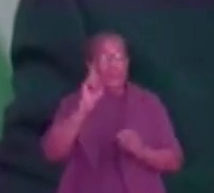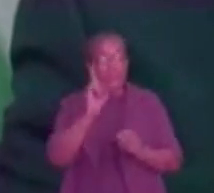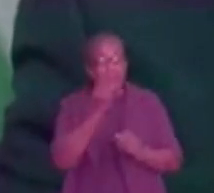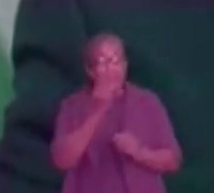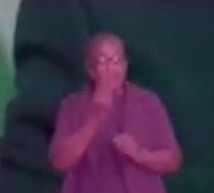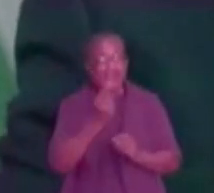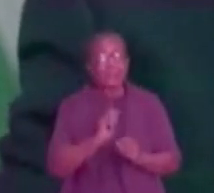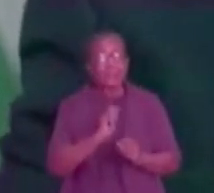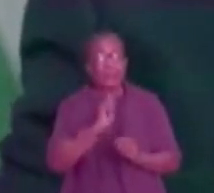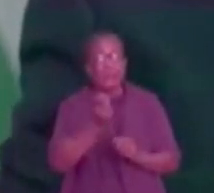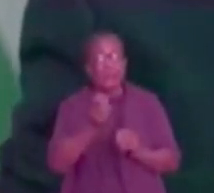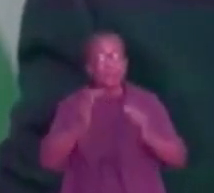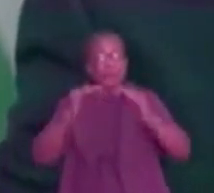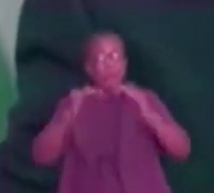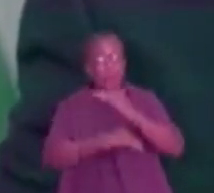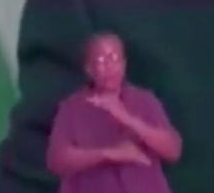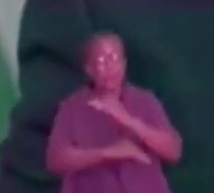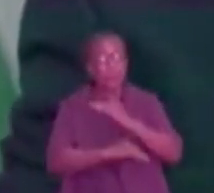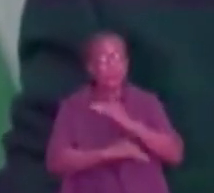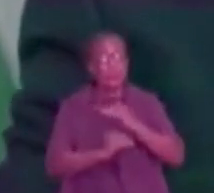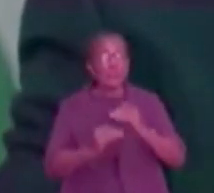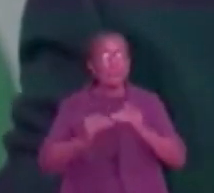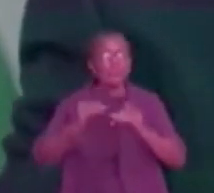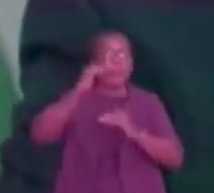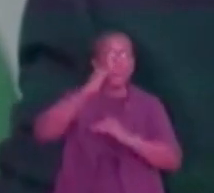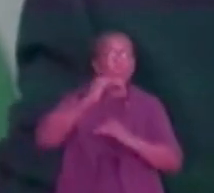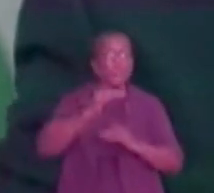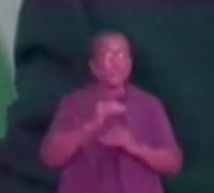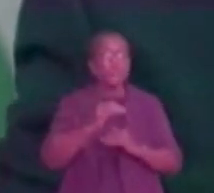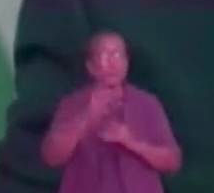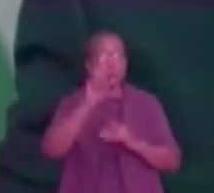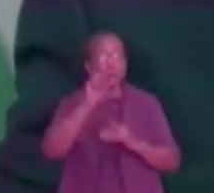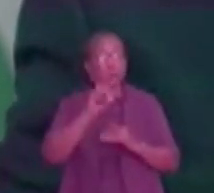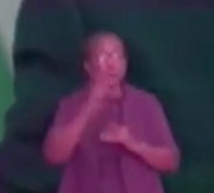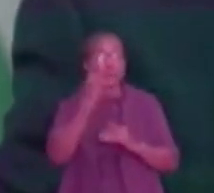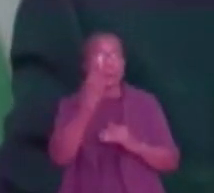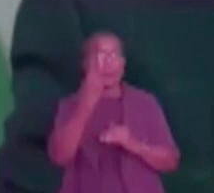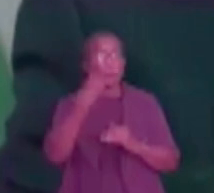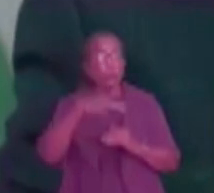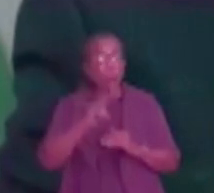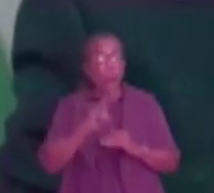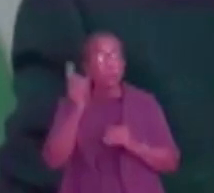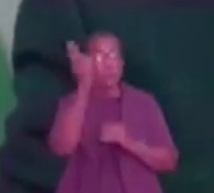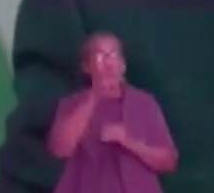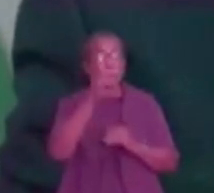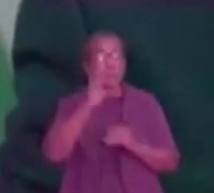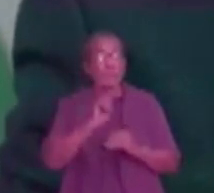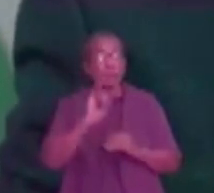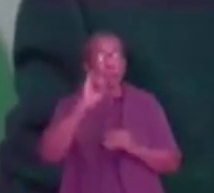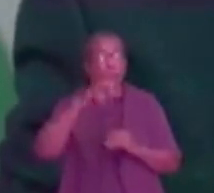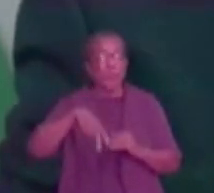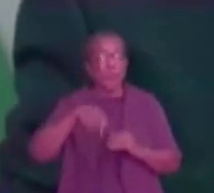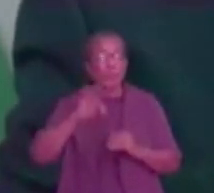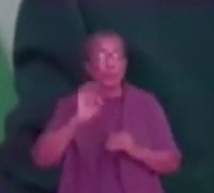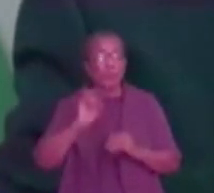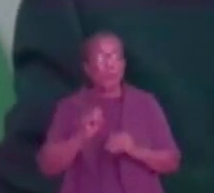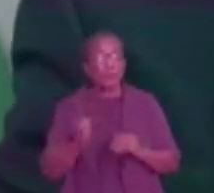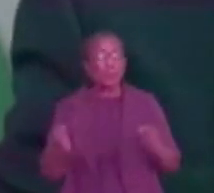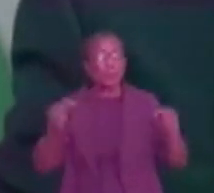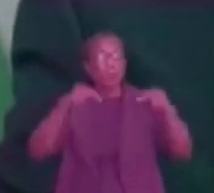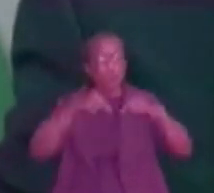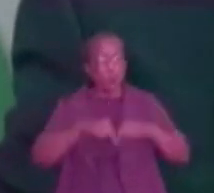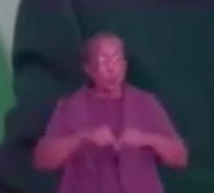eerste projecties voor de inflatie voor dit jaar waren boven de 20%, 21%. Toen het IMF hier de laatste keer geweest is, hebben ze het bijgesteld